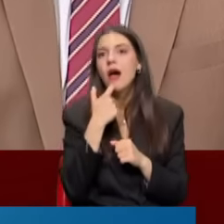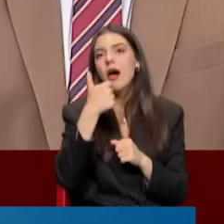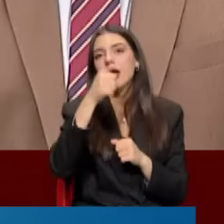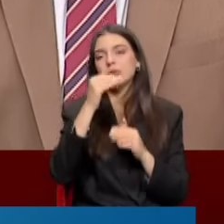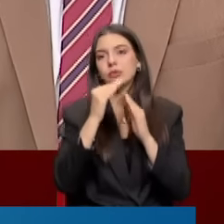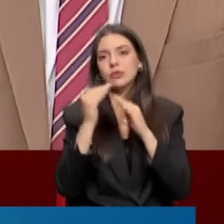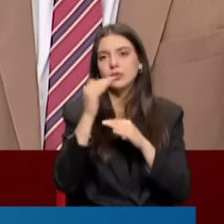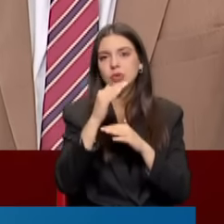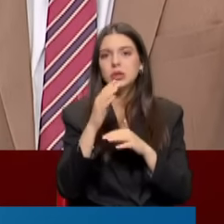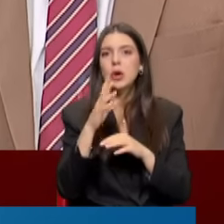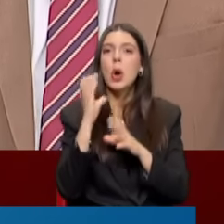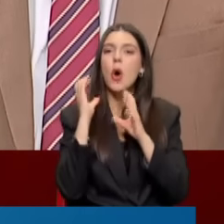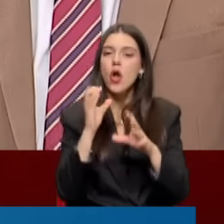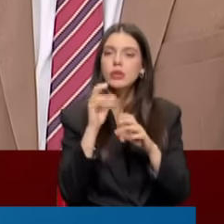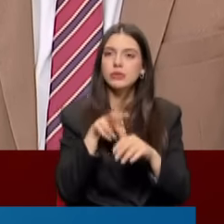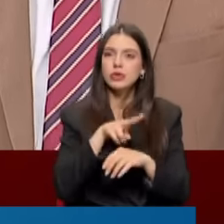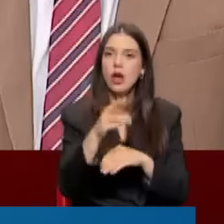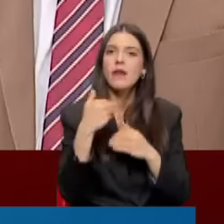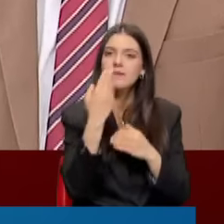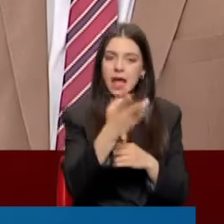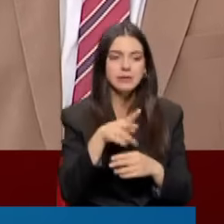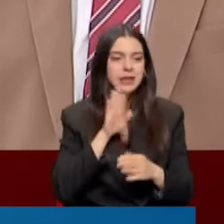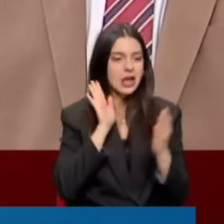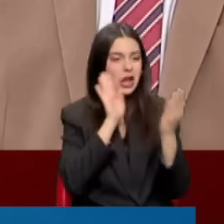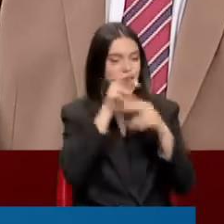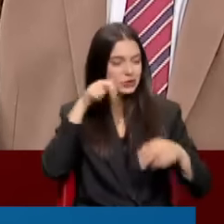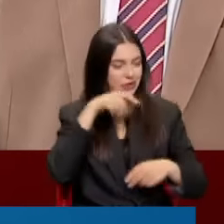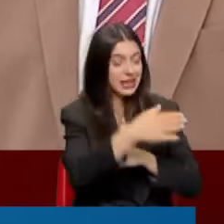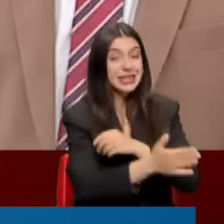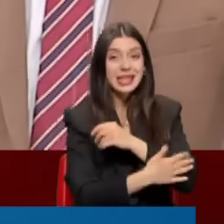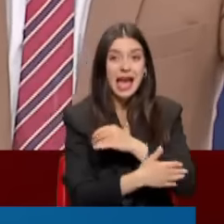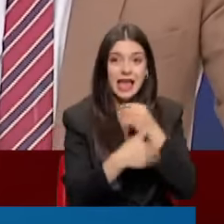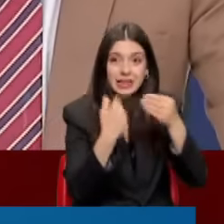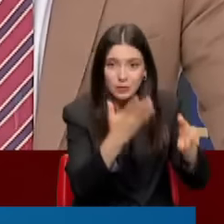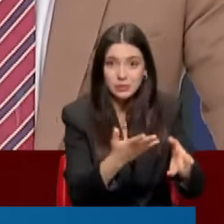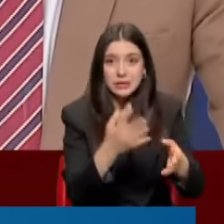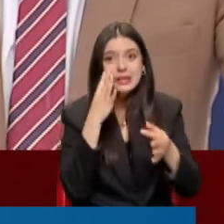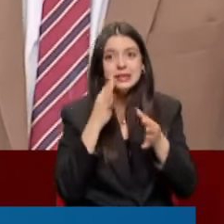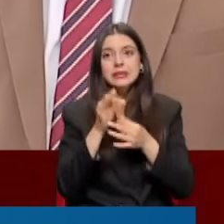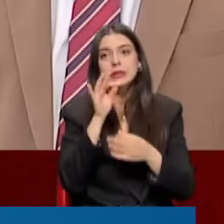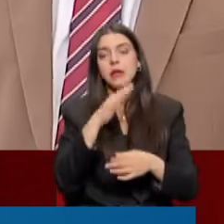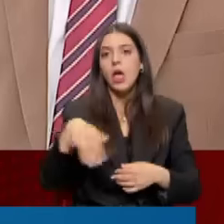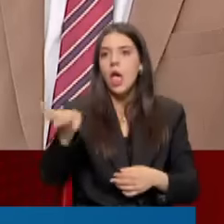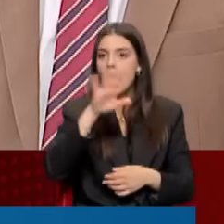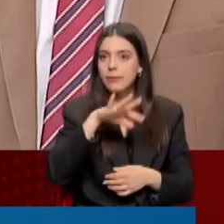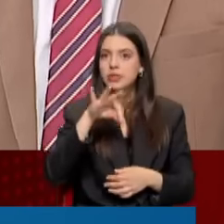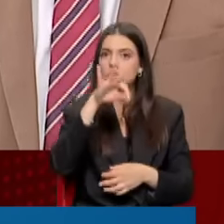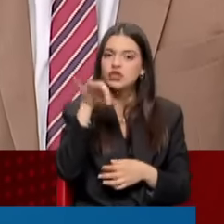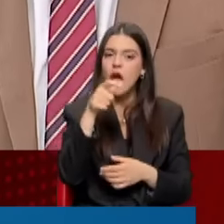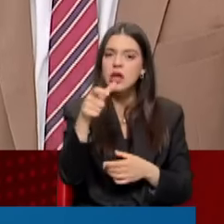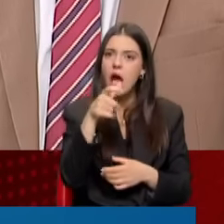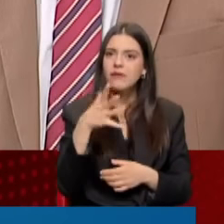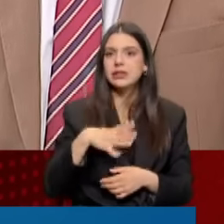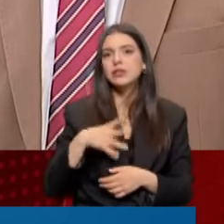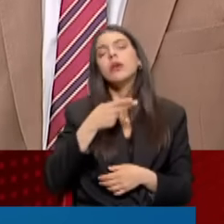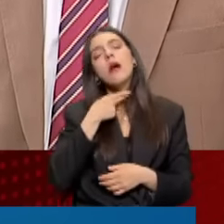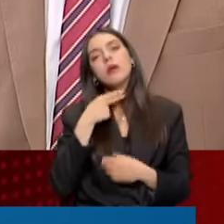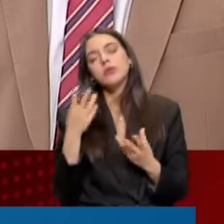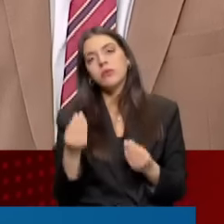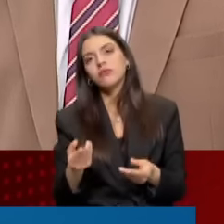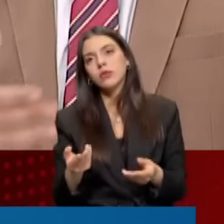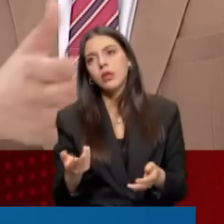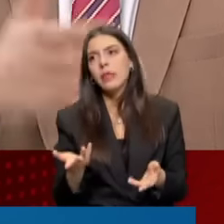bileyim zincir otobüste yol verdiğiniz karşıdan karşıya geçerken yardım etme refleksinde Bulunduğunuz insanlardan çay kahve isteyeceksiniz Aynen garson